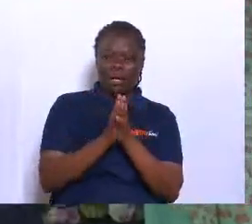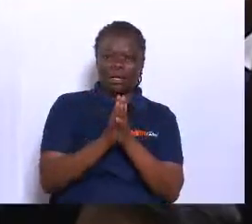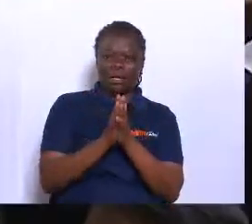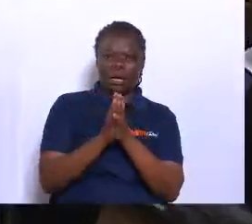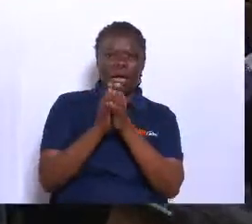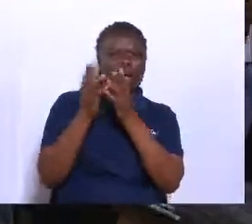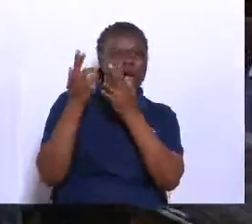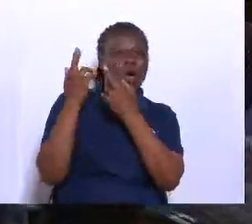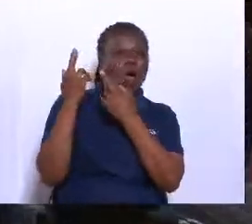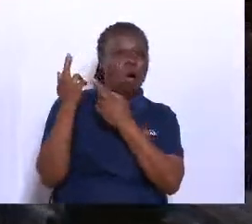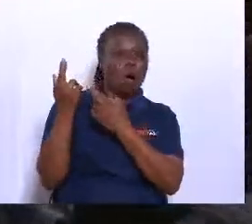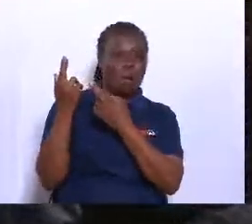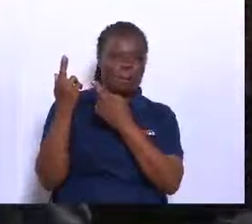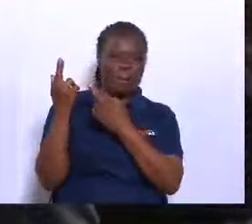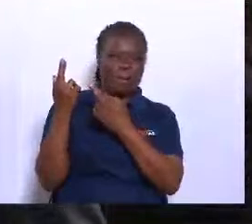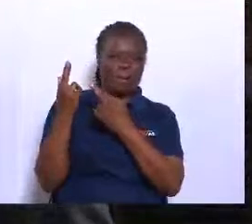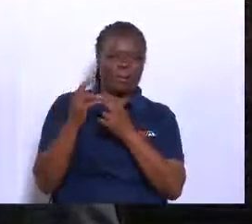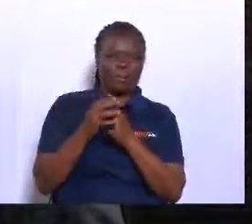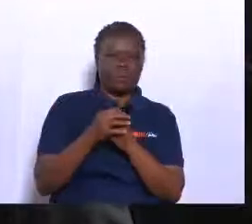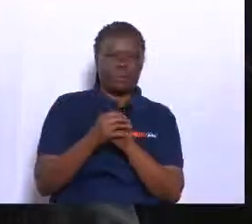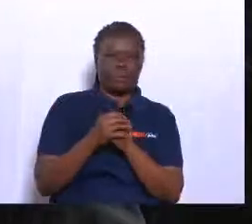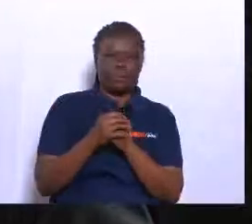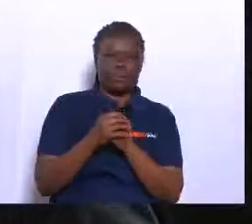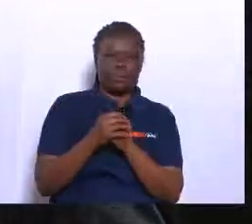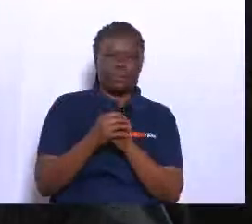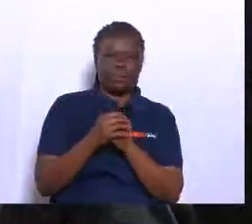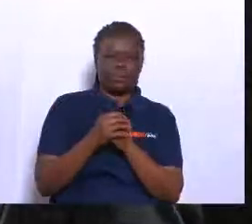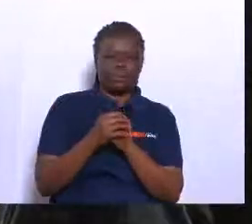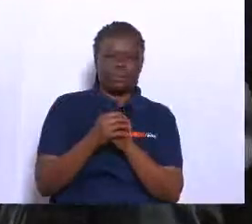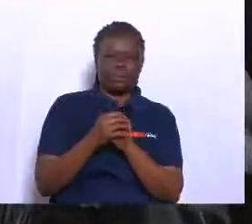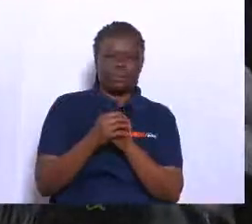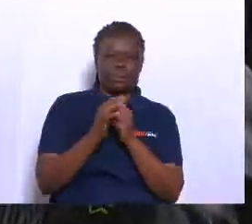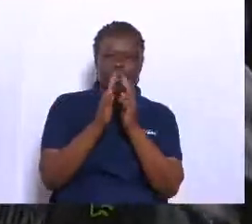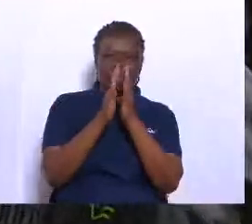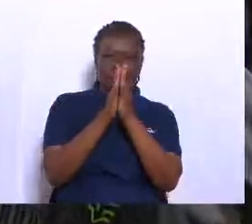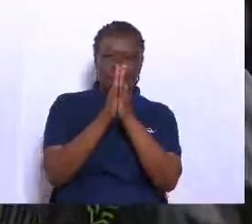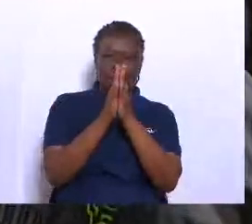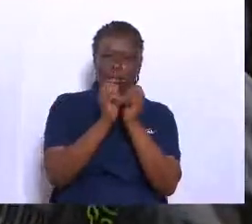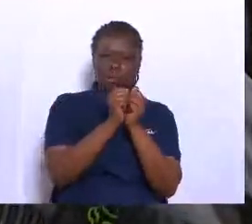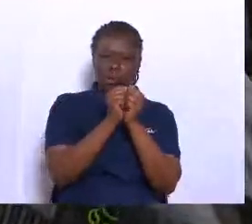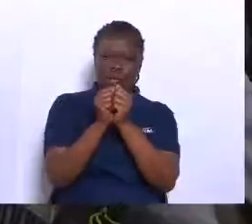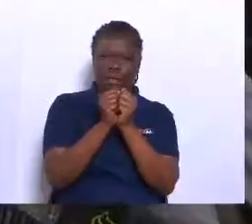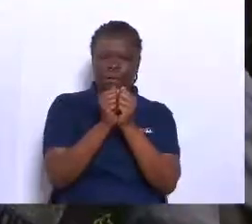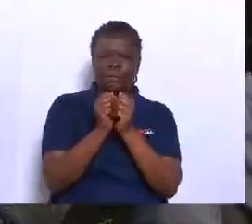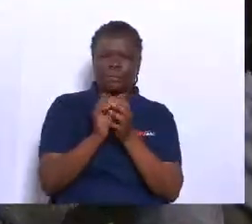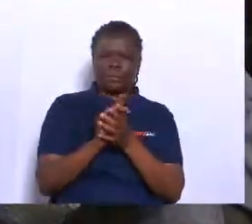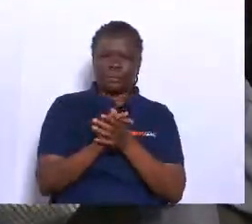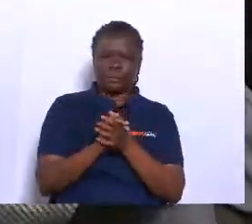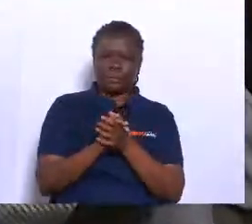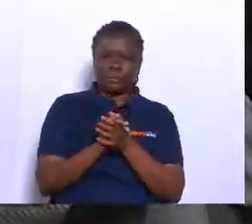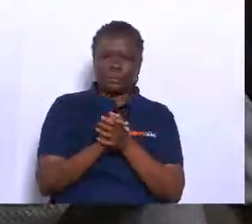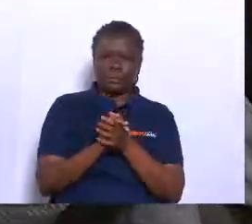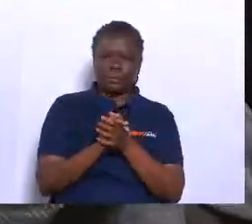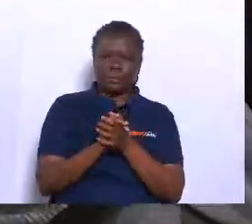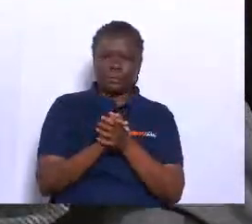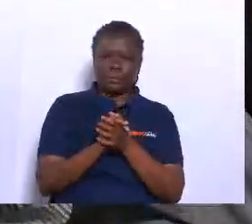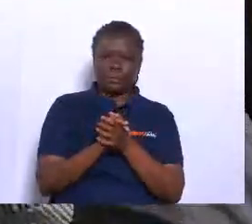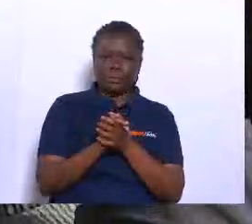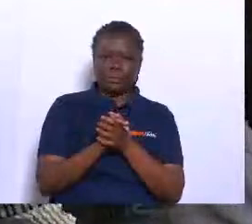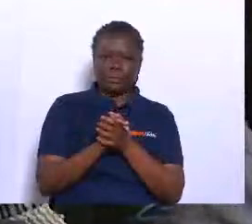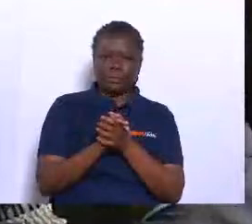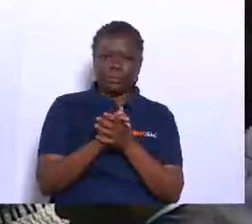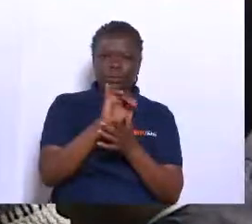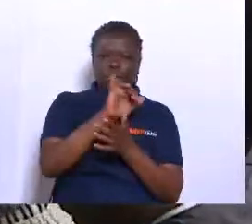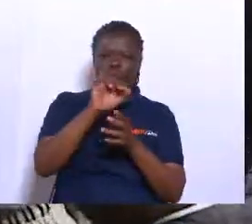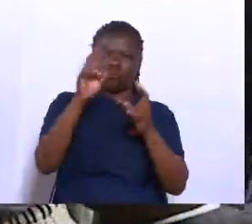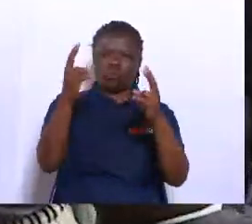nguvu na kututia moyo na tumaini. Let's pray together. Naomba sasa tuweze kuomba kwa pamoja. Those of you